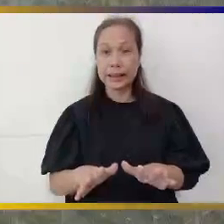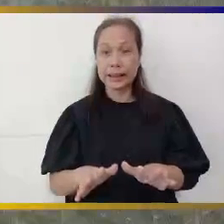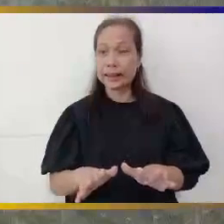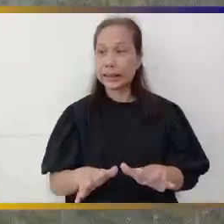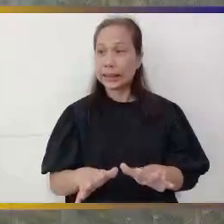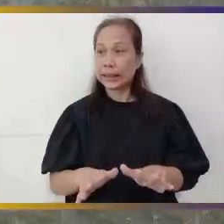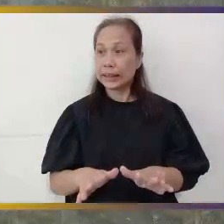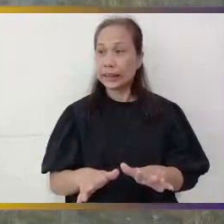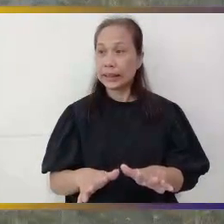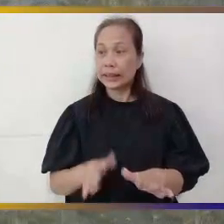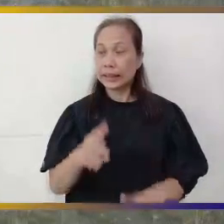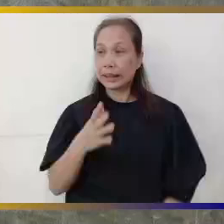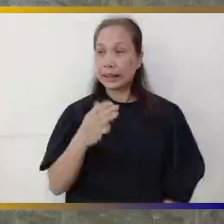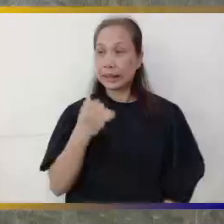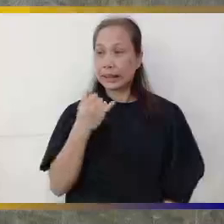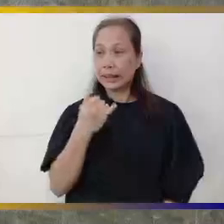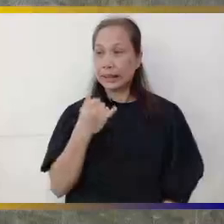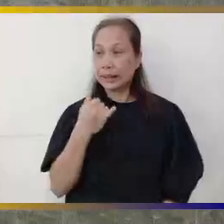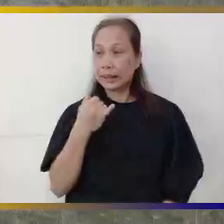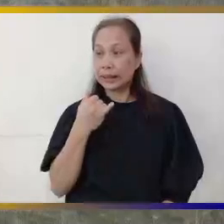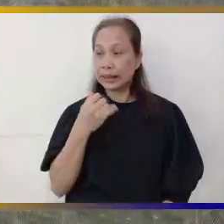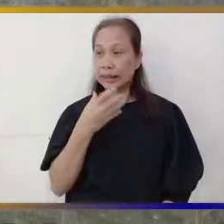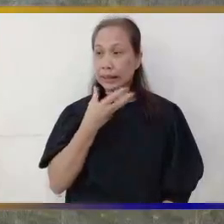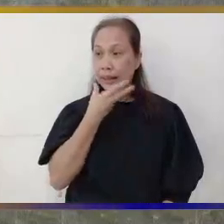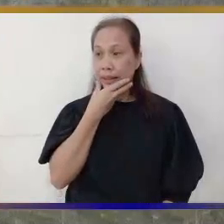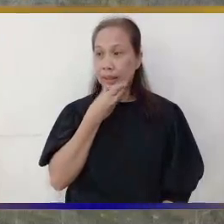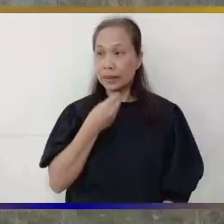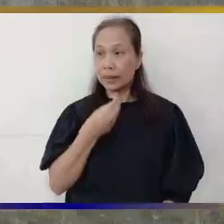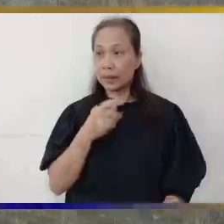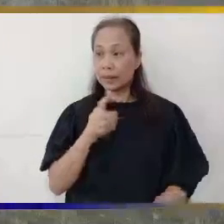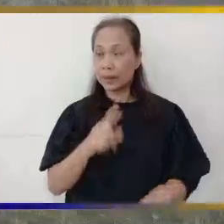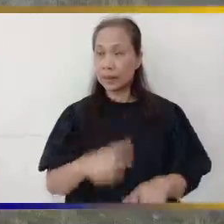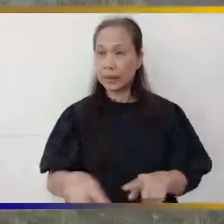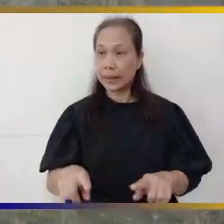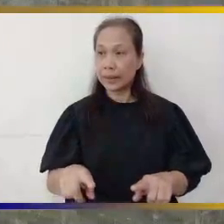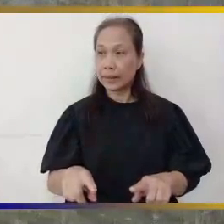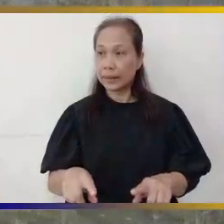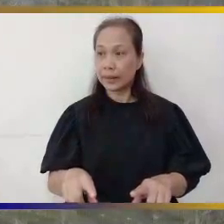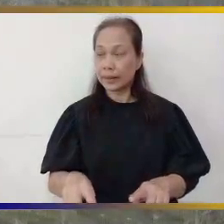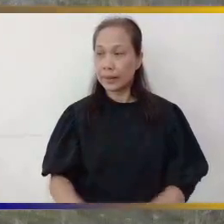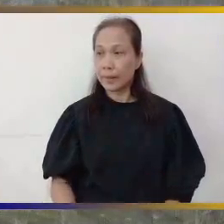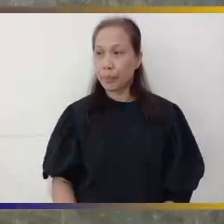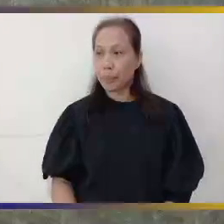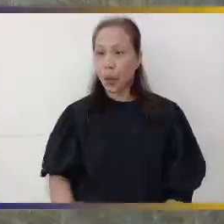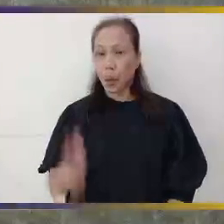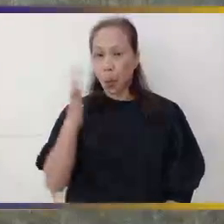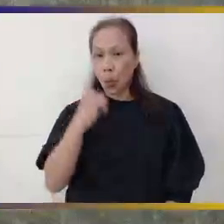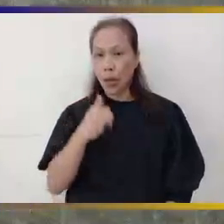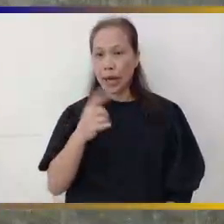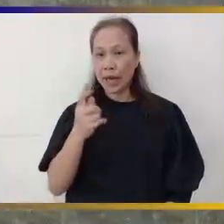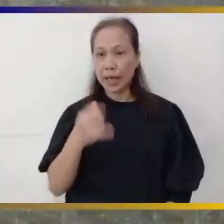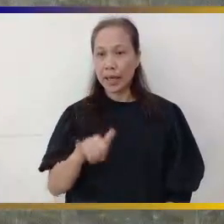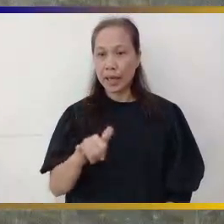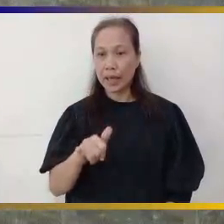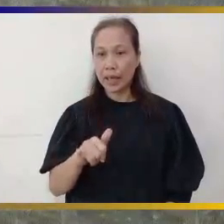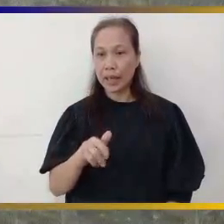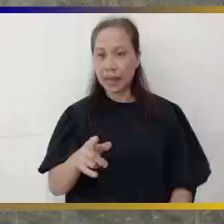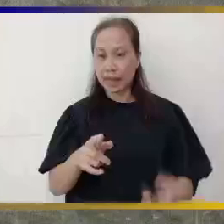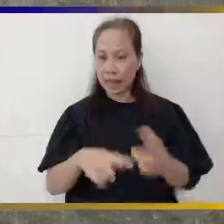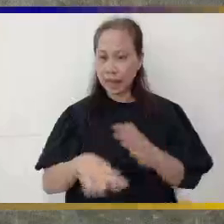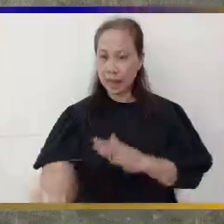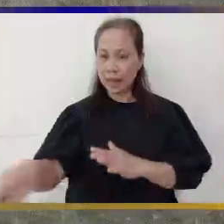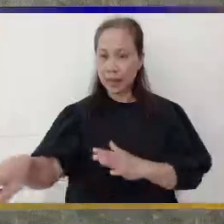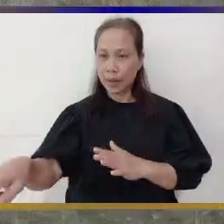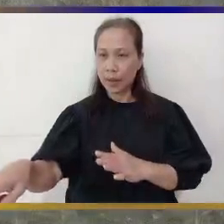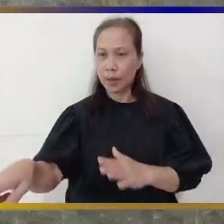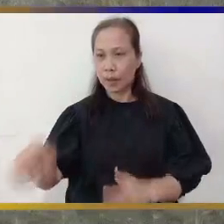na naman uli sila doon kasi kaya sila umalis doon kaya sila umalis doon mga kapatid dahilan sa kanilang economic problem